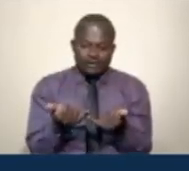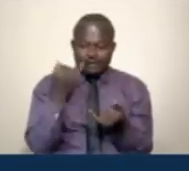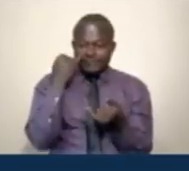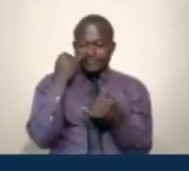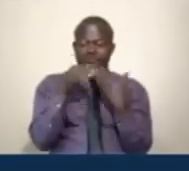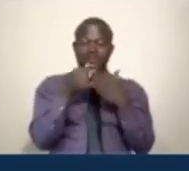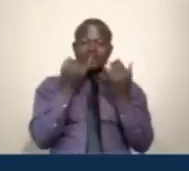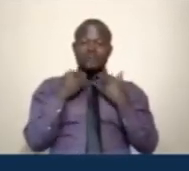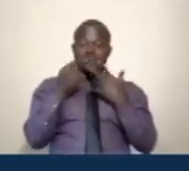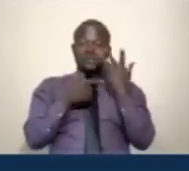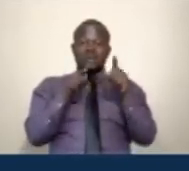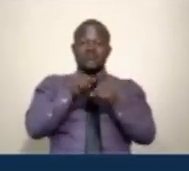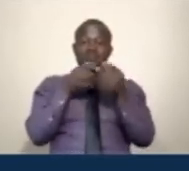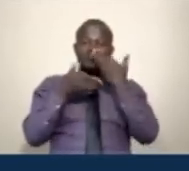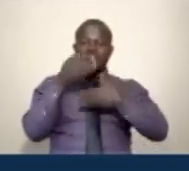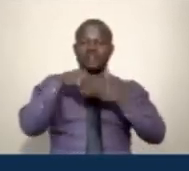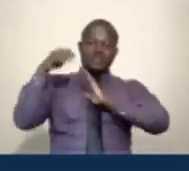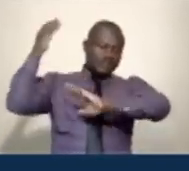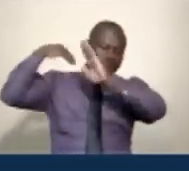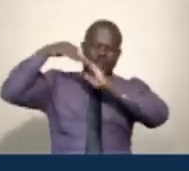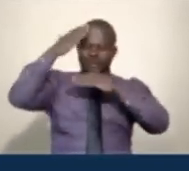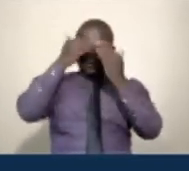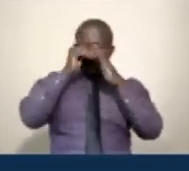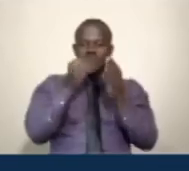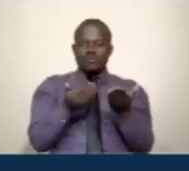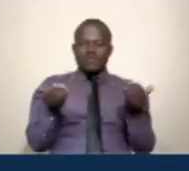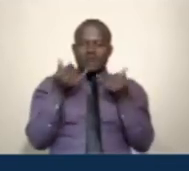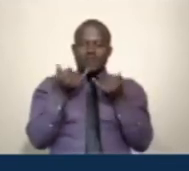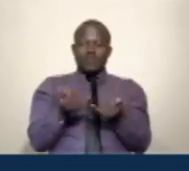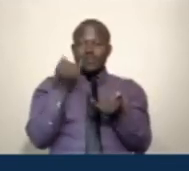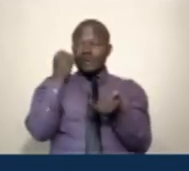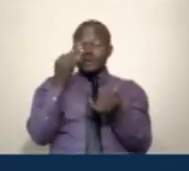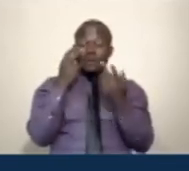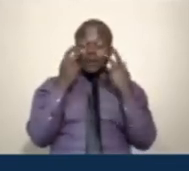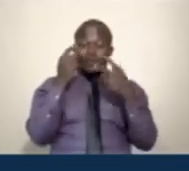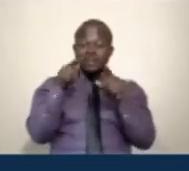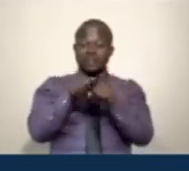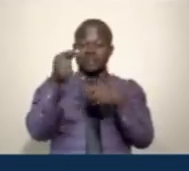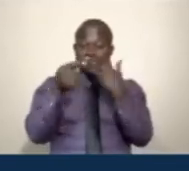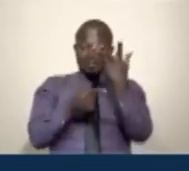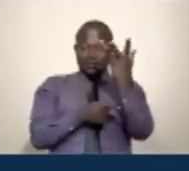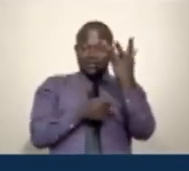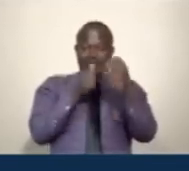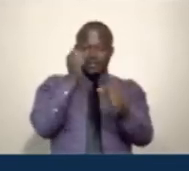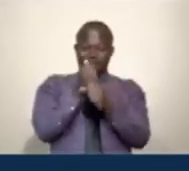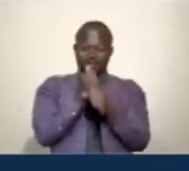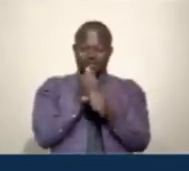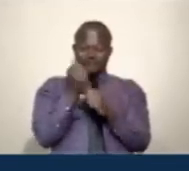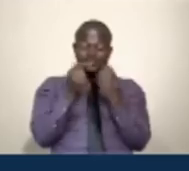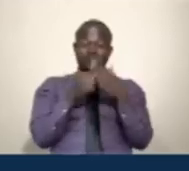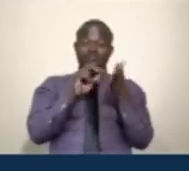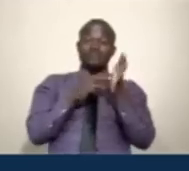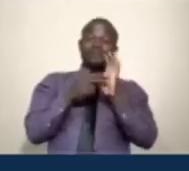iyo ambwiye nk'icyo kiganiro cya kera kugira ngo umwana w'ubu nabona nk'ikintu igihangano kivuze cya